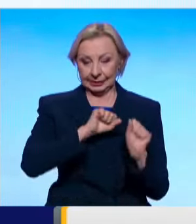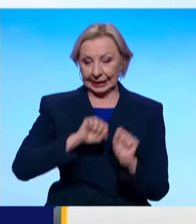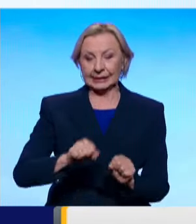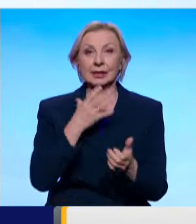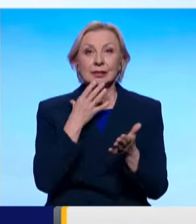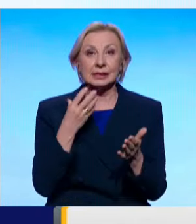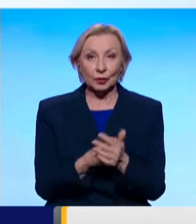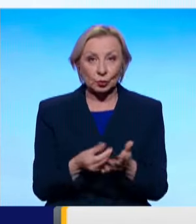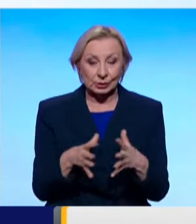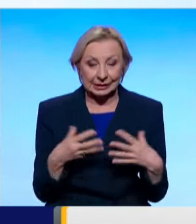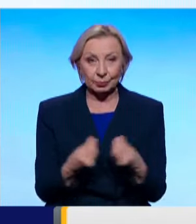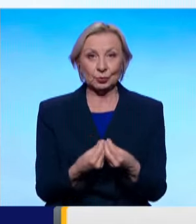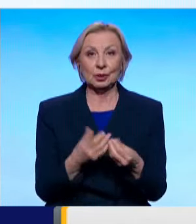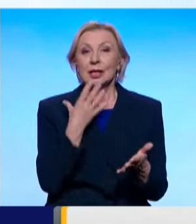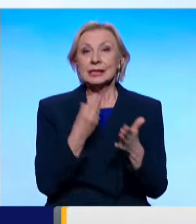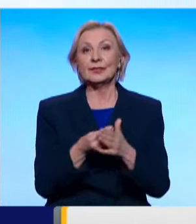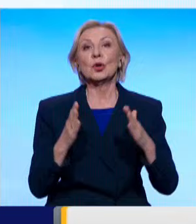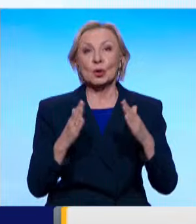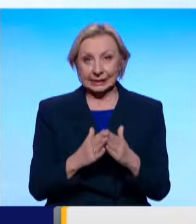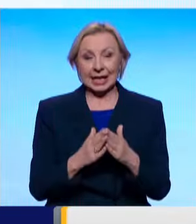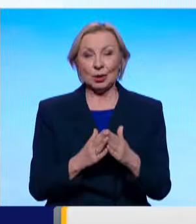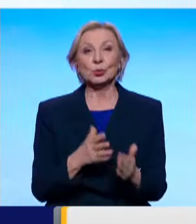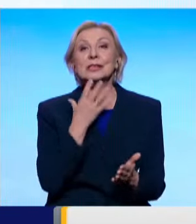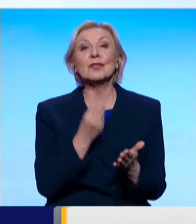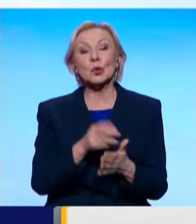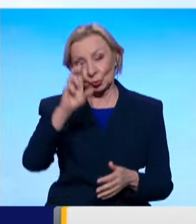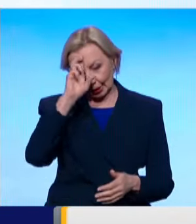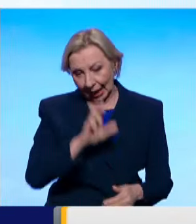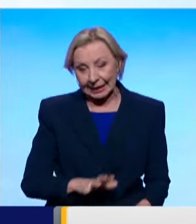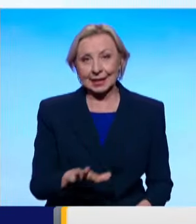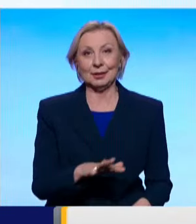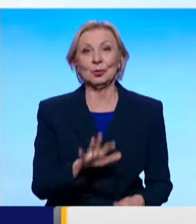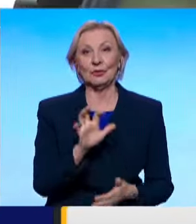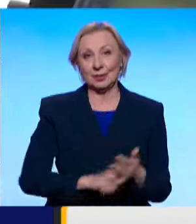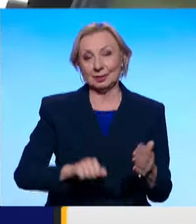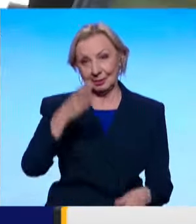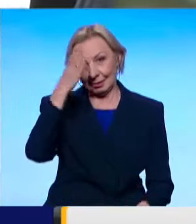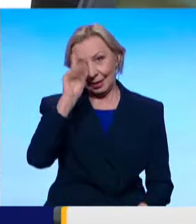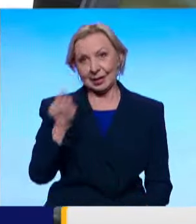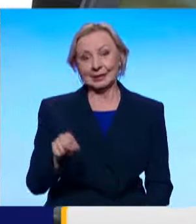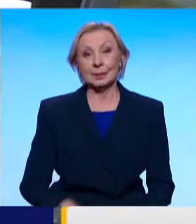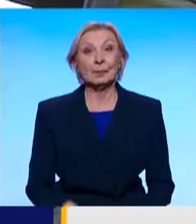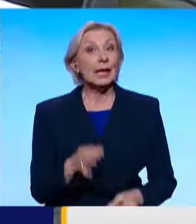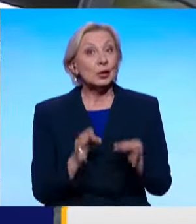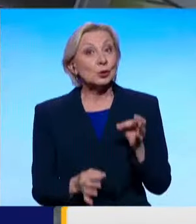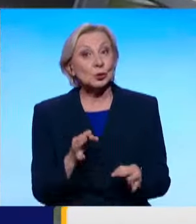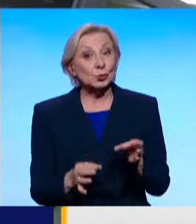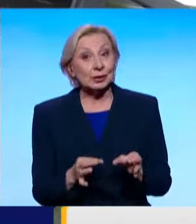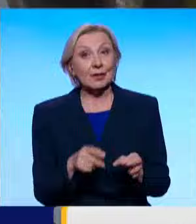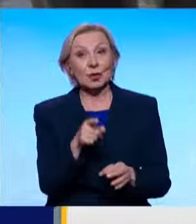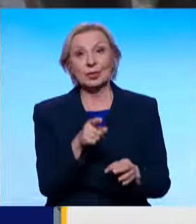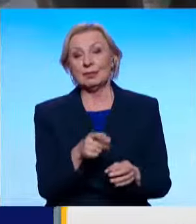свою сім'ю, свою оселю, свою країну від агресії Російської Федерації. Судді заброньовані